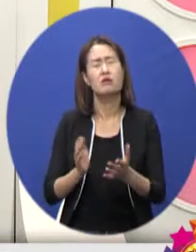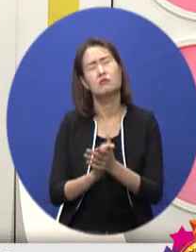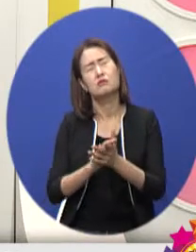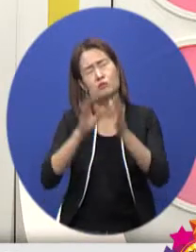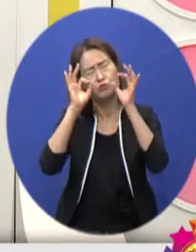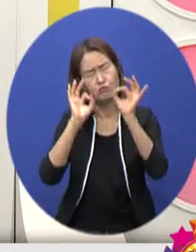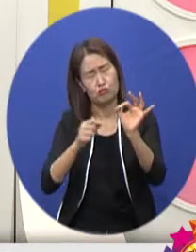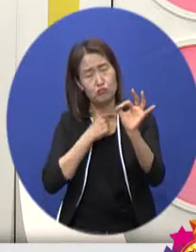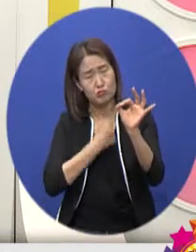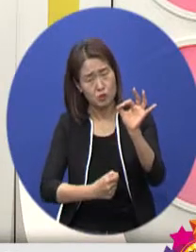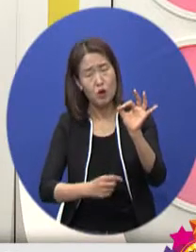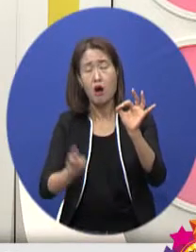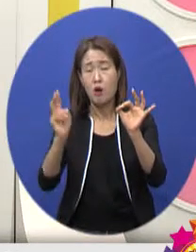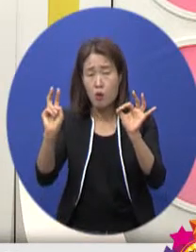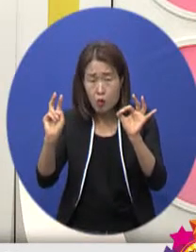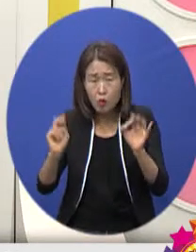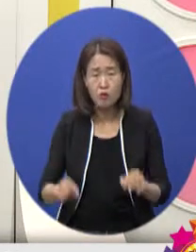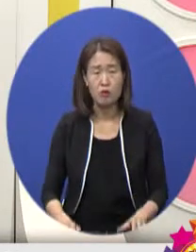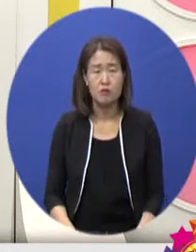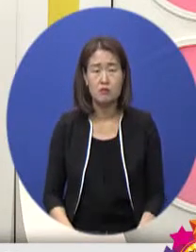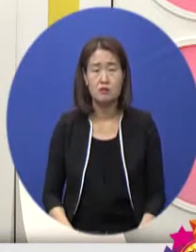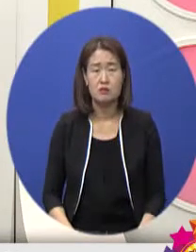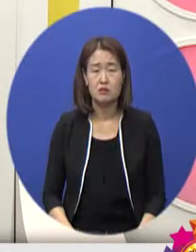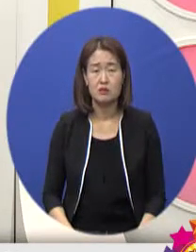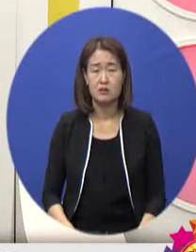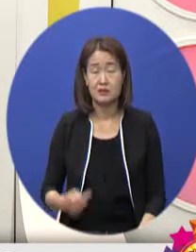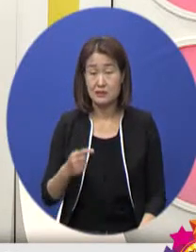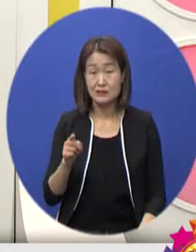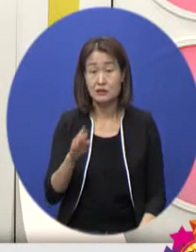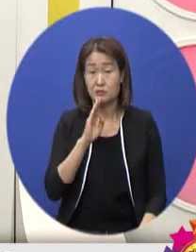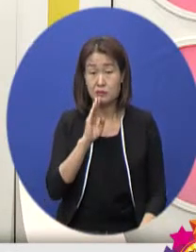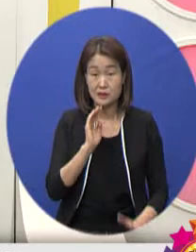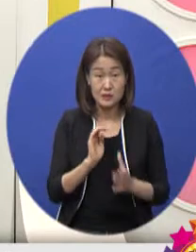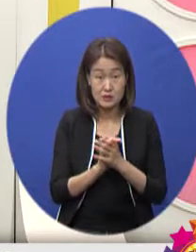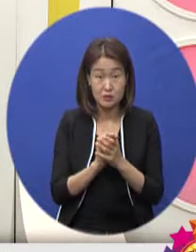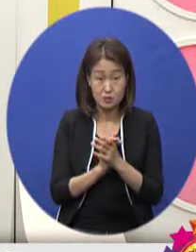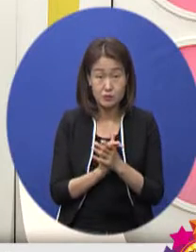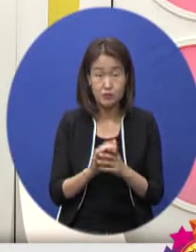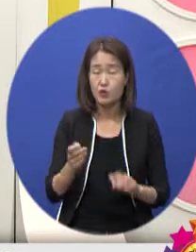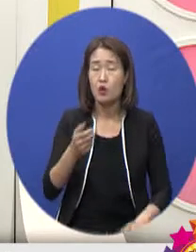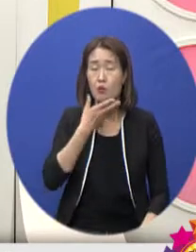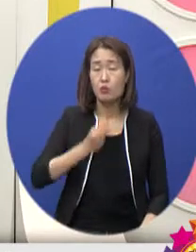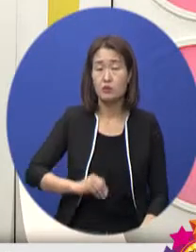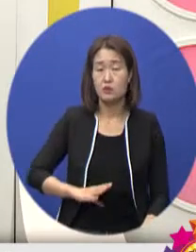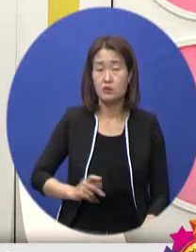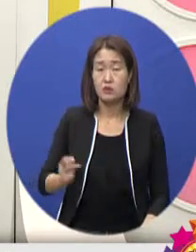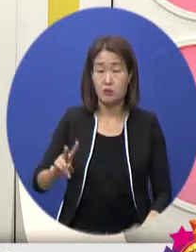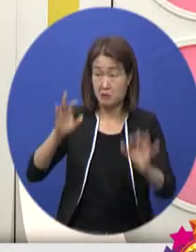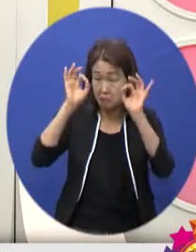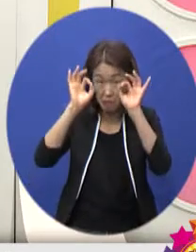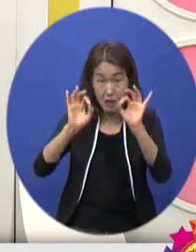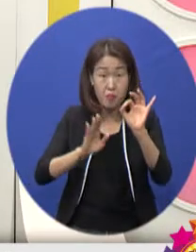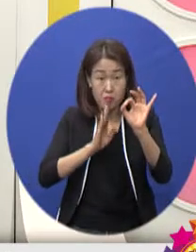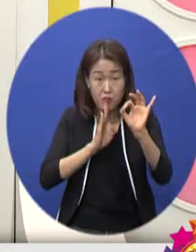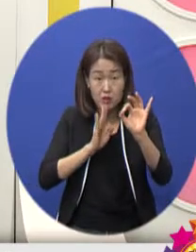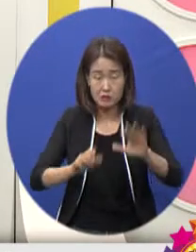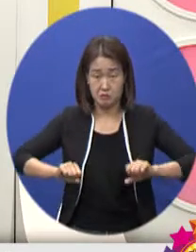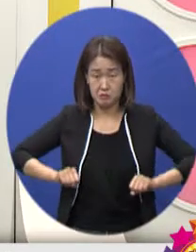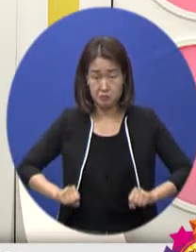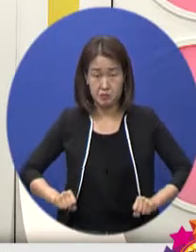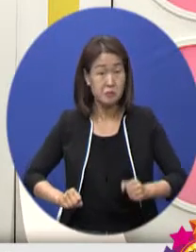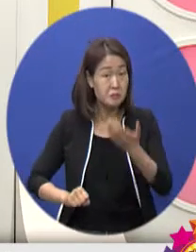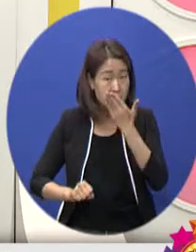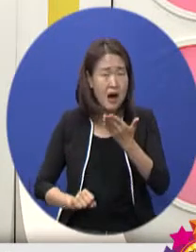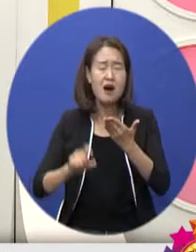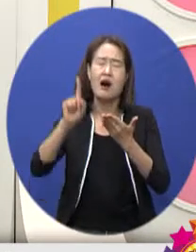싶어서 혹시라도 이 친구가 이 방송을 듣는다면 여태 살아있으면 네. 한번